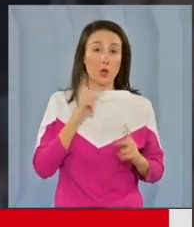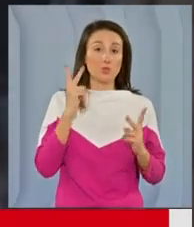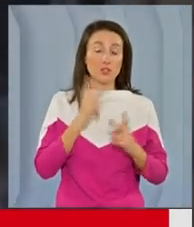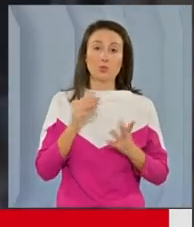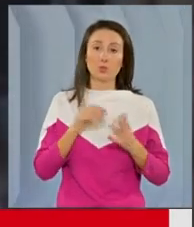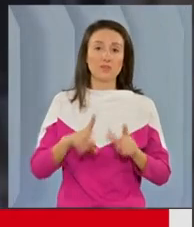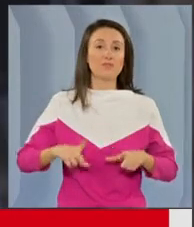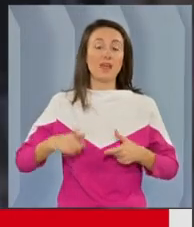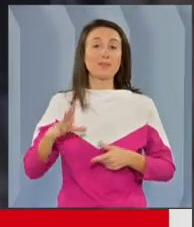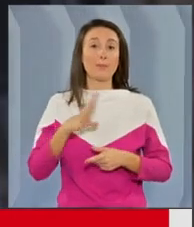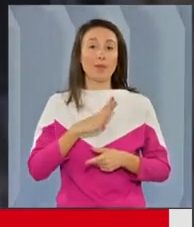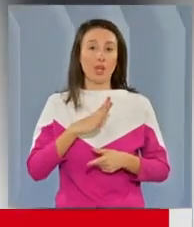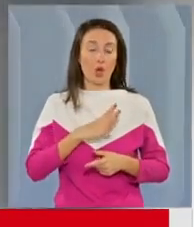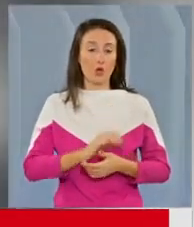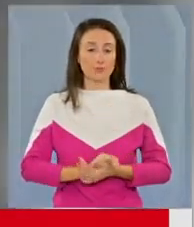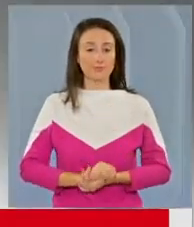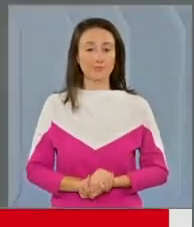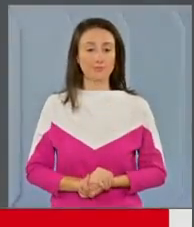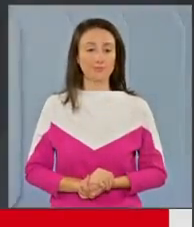își pun viețile în pericol.